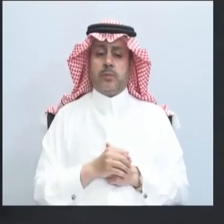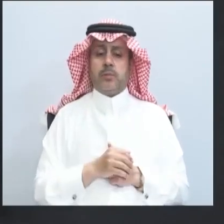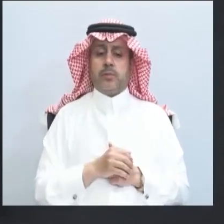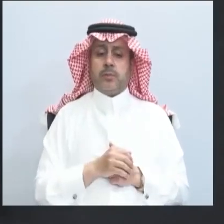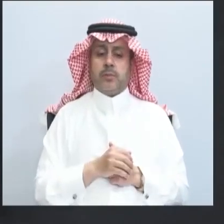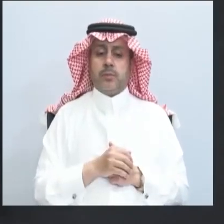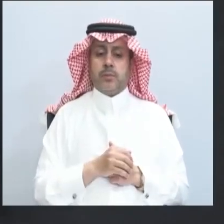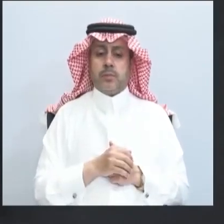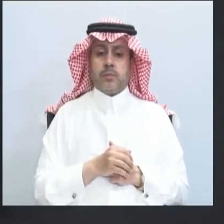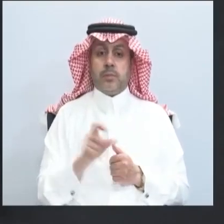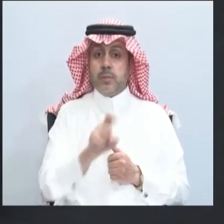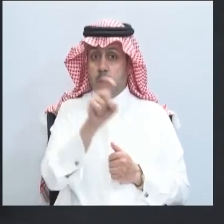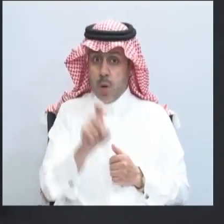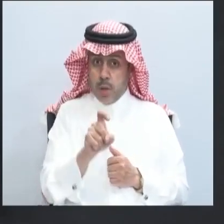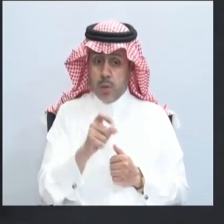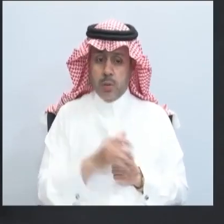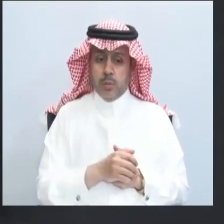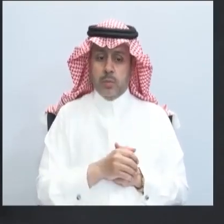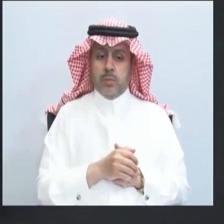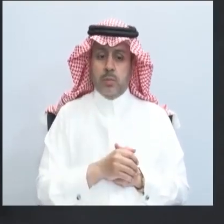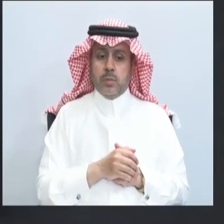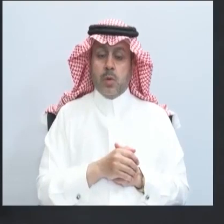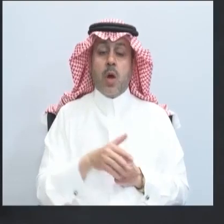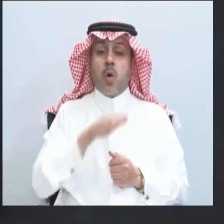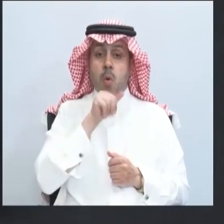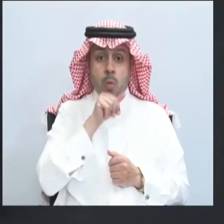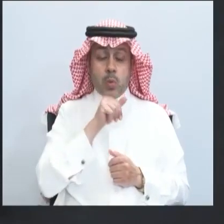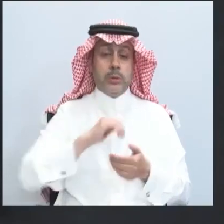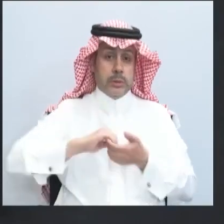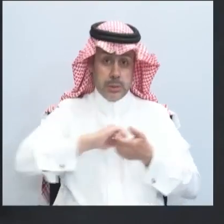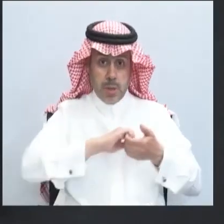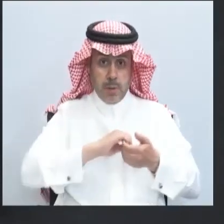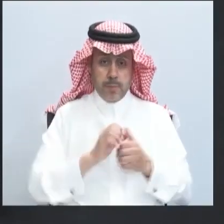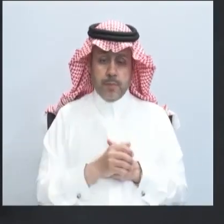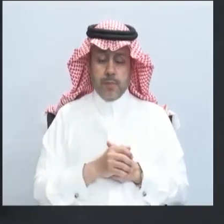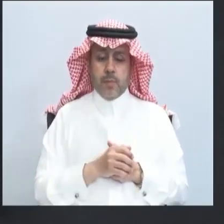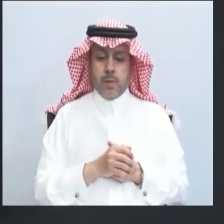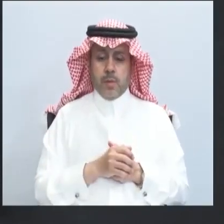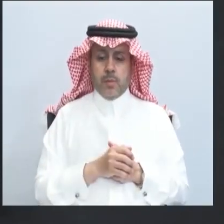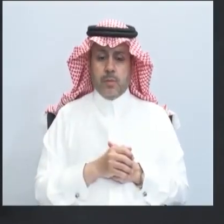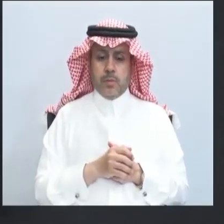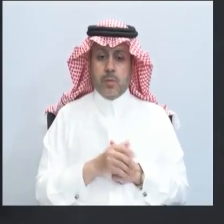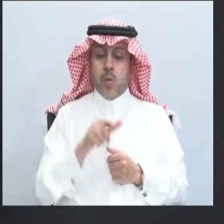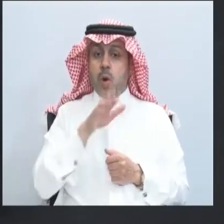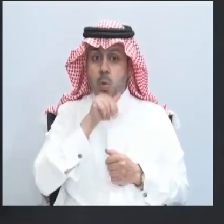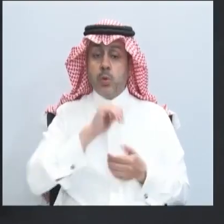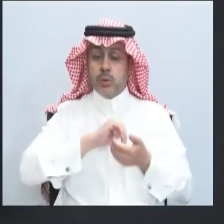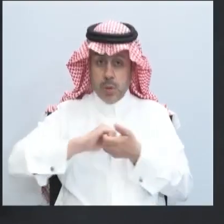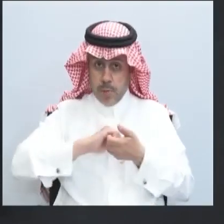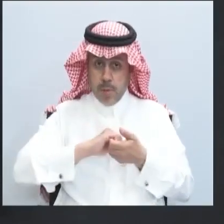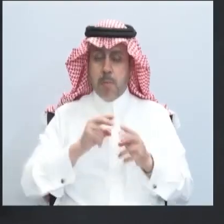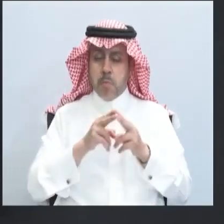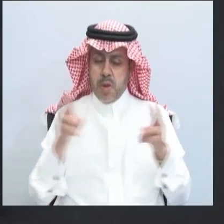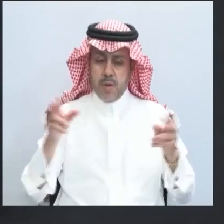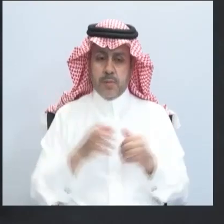اسمه وهل هو صح وهل والده صحابي ولا شك صحابي هل والده صحابي بينا